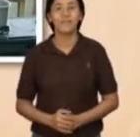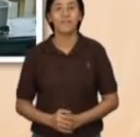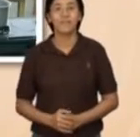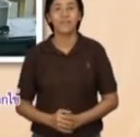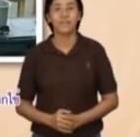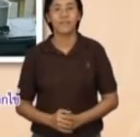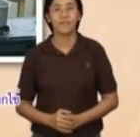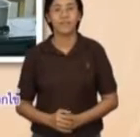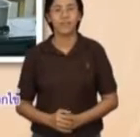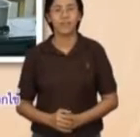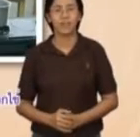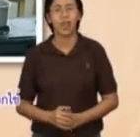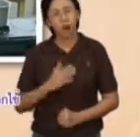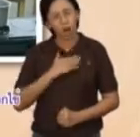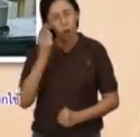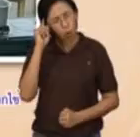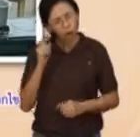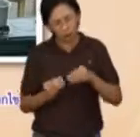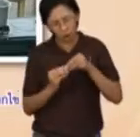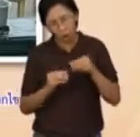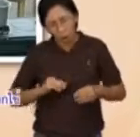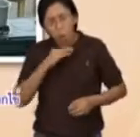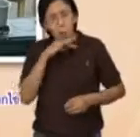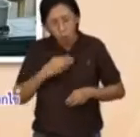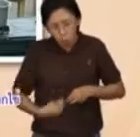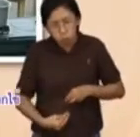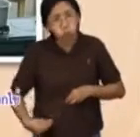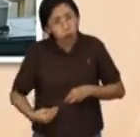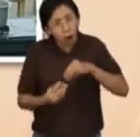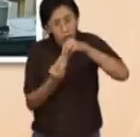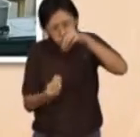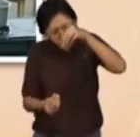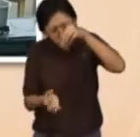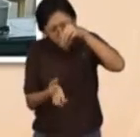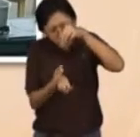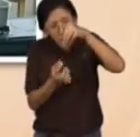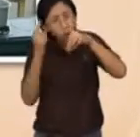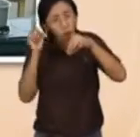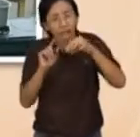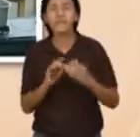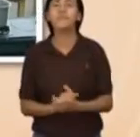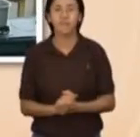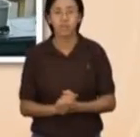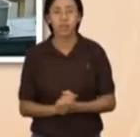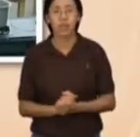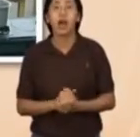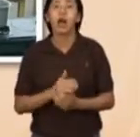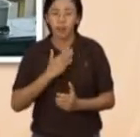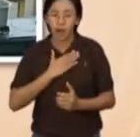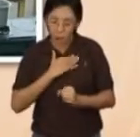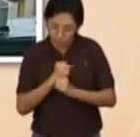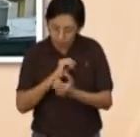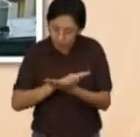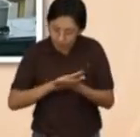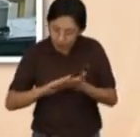ไส้ตัวนี้แล้วกันนะครับ แล้วเราจะทราบได้ไงครับว่ารู้หรือไม่รู้หรือว่าทราบตอนกรอกไข่อย่างเดียวเลย ก็ตอนพูดง่ายๆว่าตอนเราล้างนี่เราก็ต้องดู